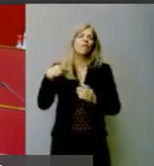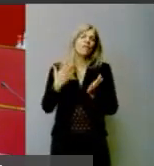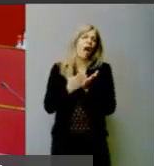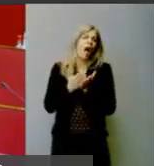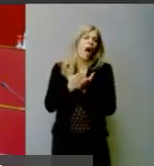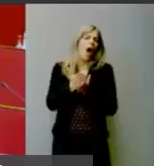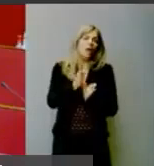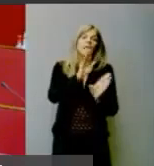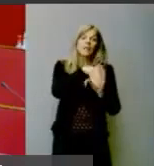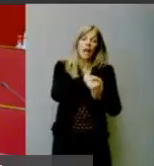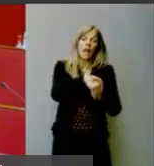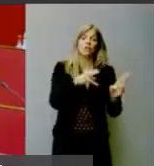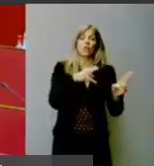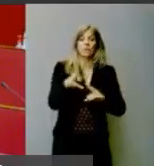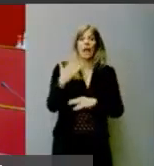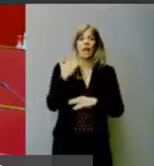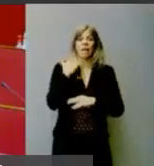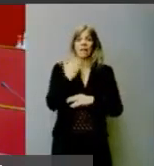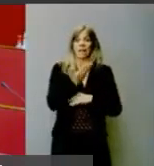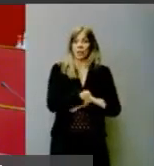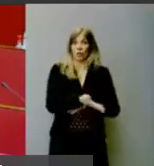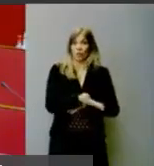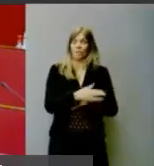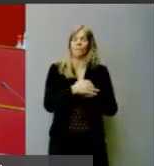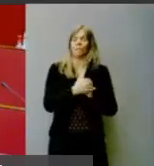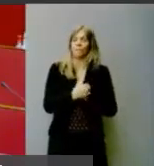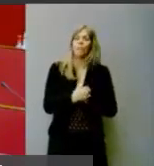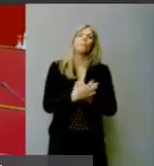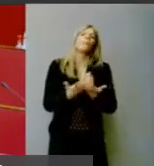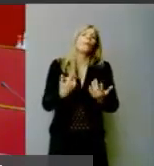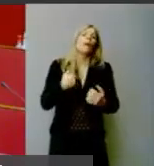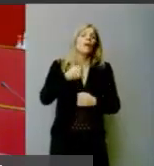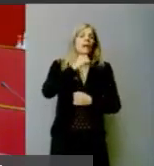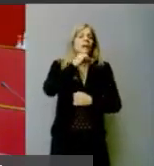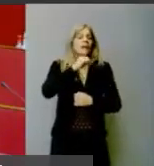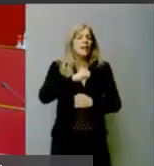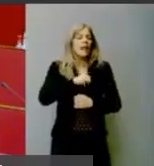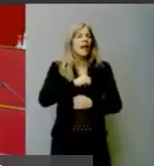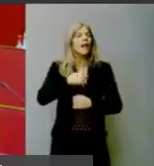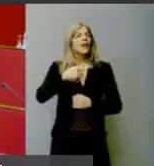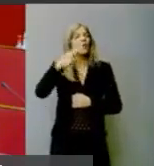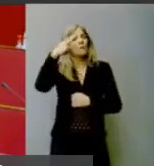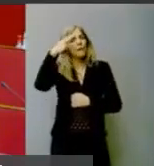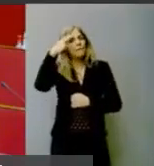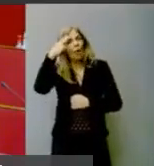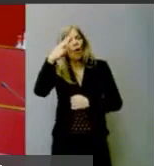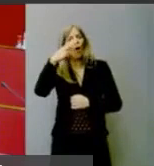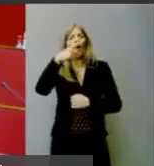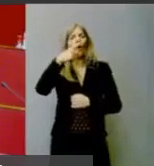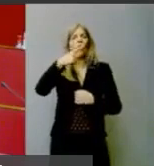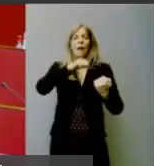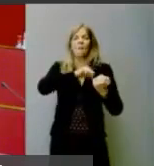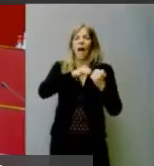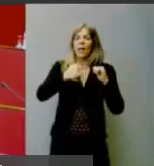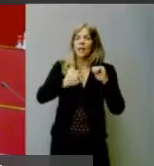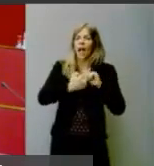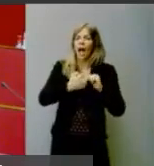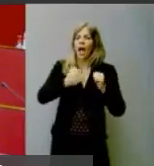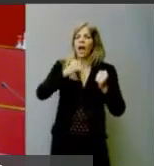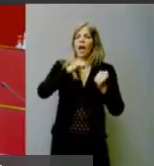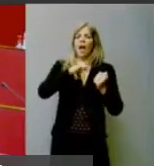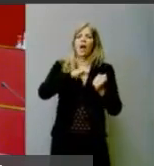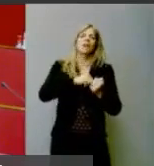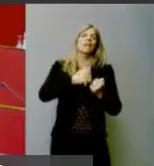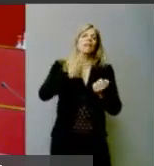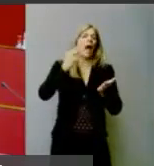Martino e credo che onorarne la memoria, ricordarne le battaglie appunto con i suoi libri,